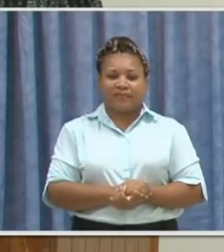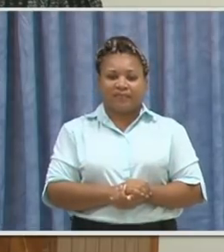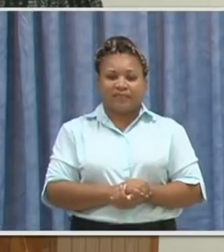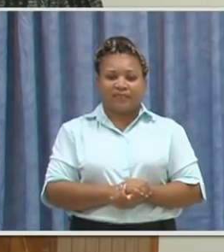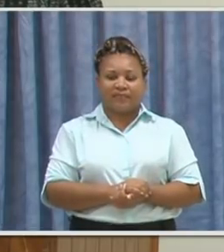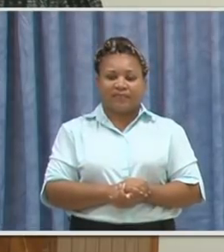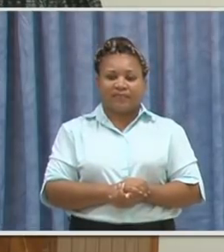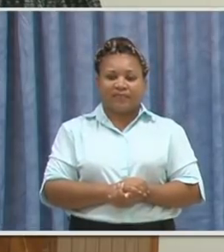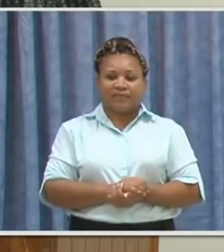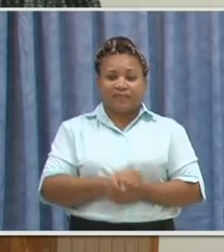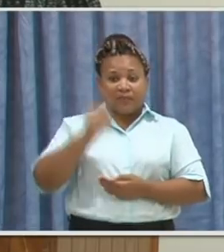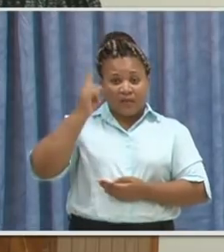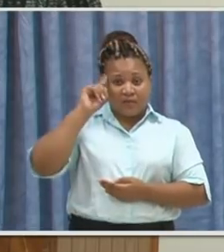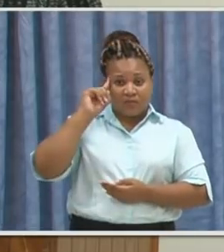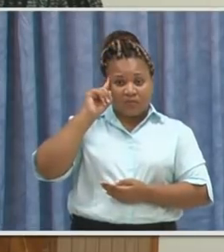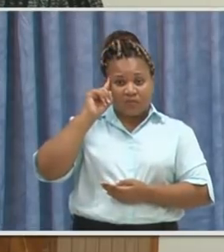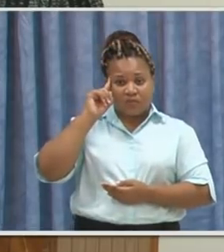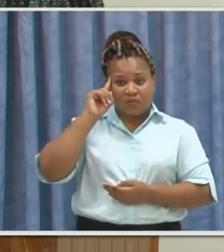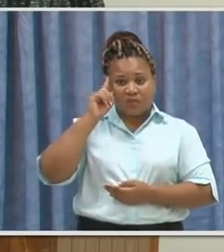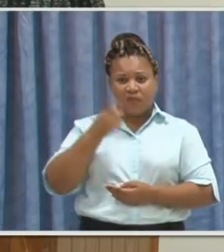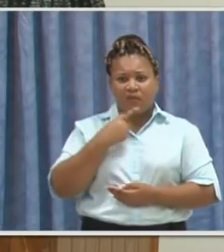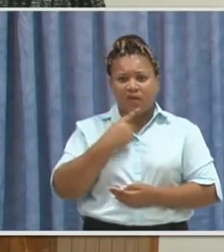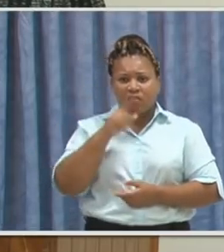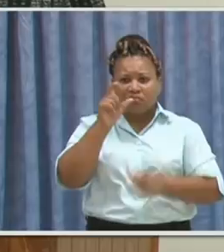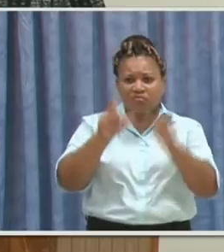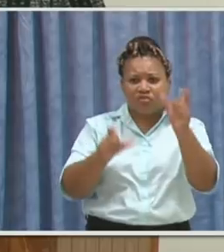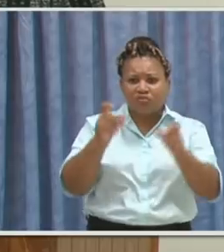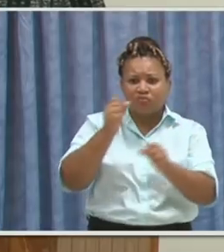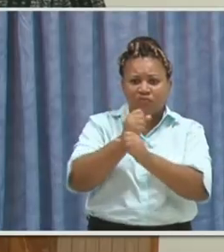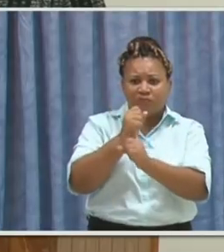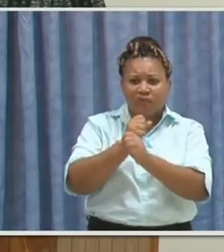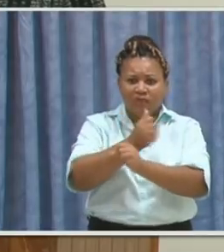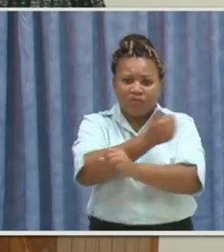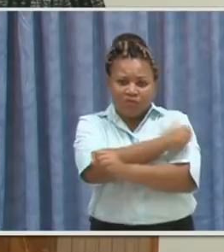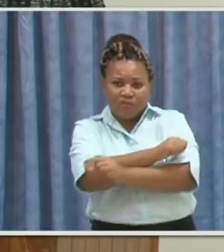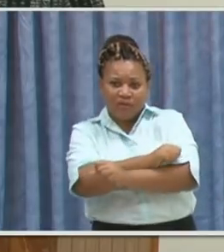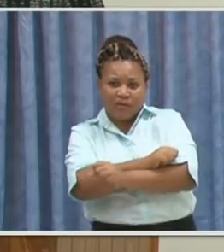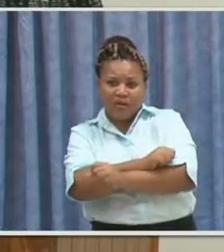il prend un grand impact dans le système de la santé.